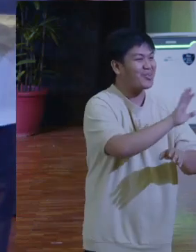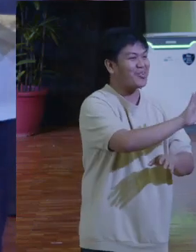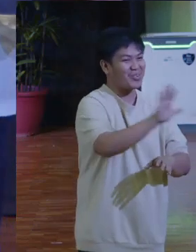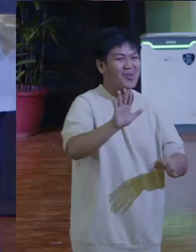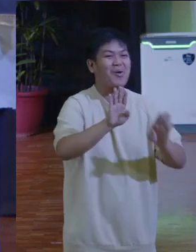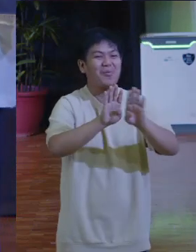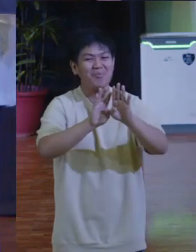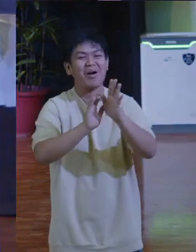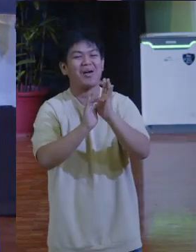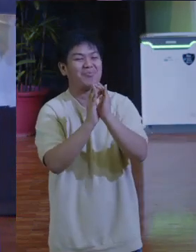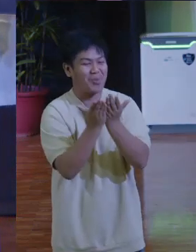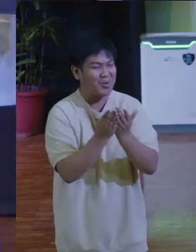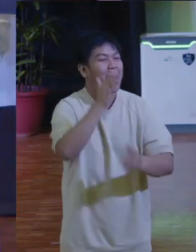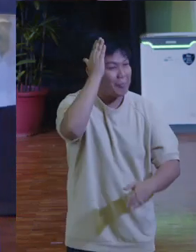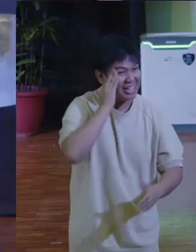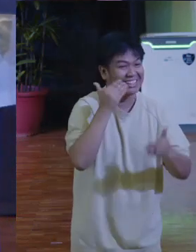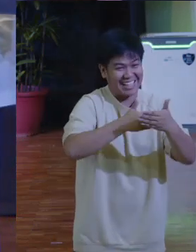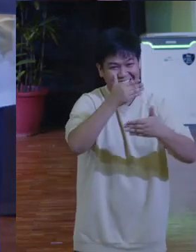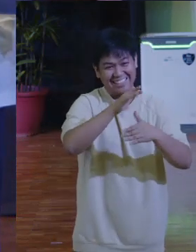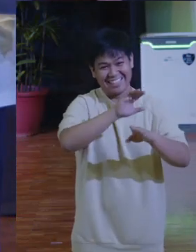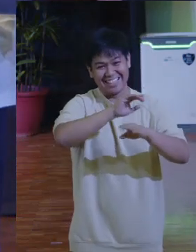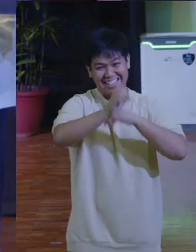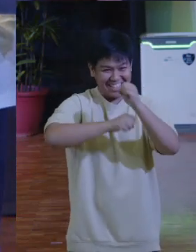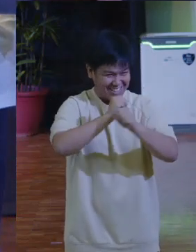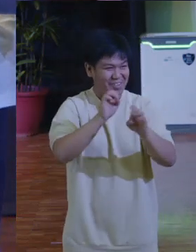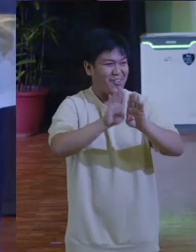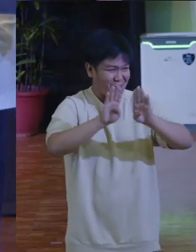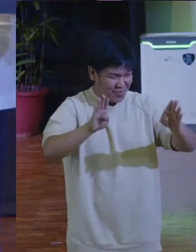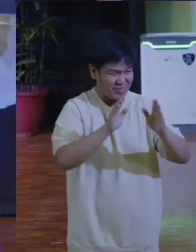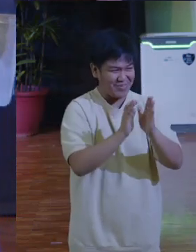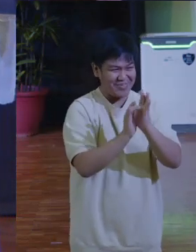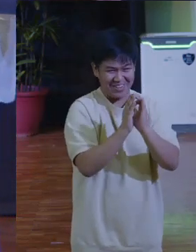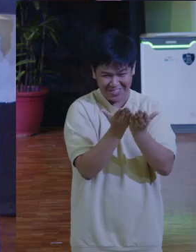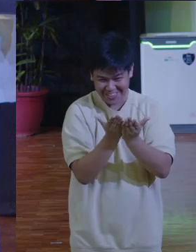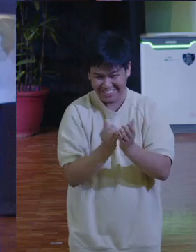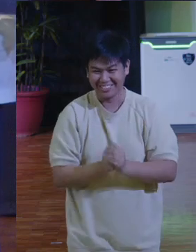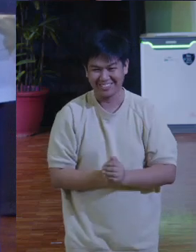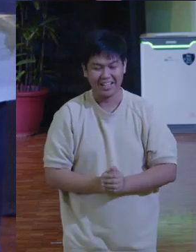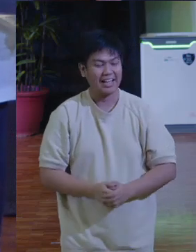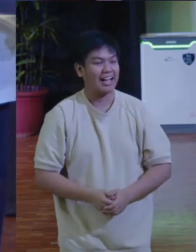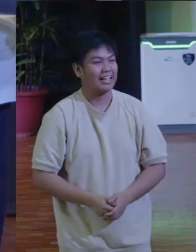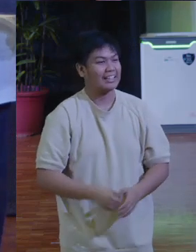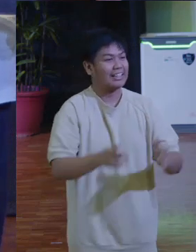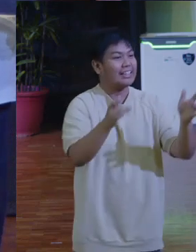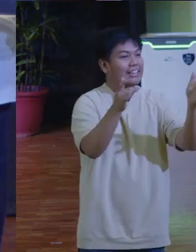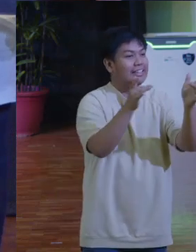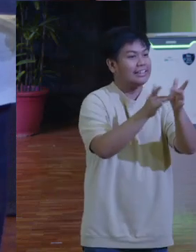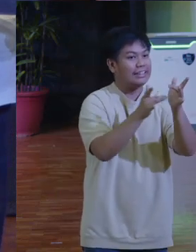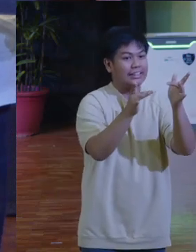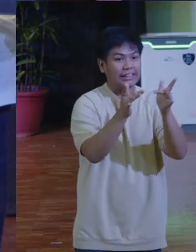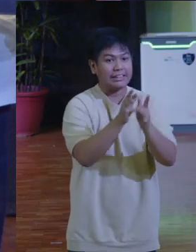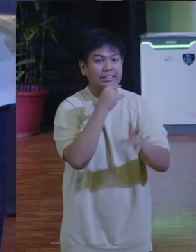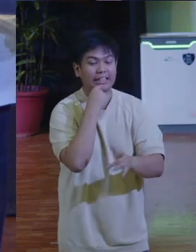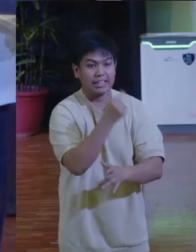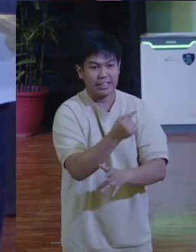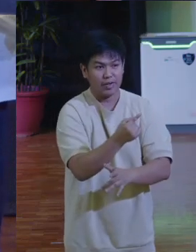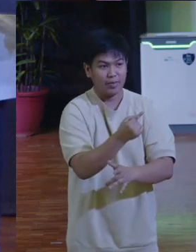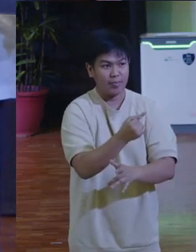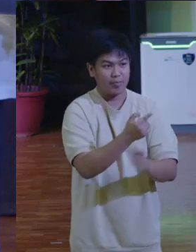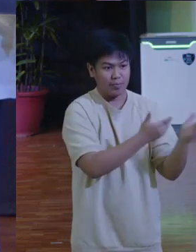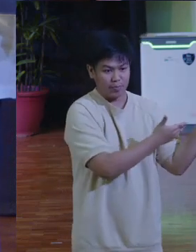niyo no? Ang sabi doon, to bring good news to the poor, ano yung punctuation mark?